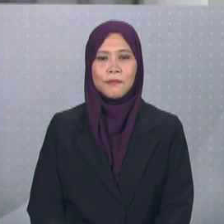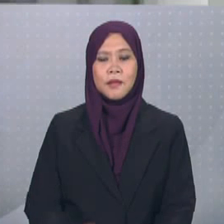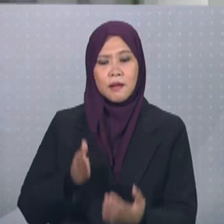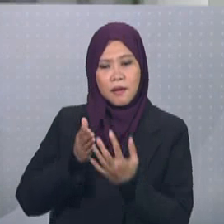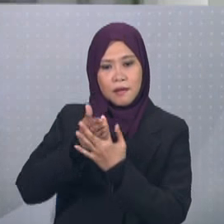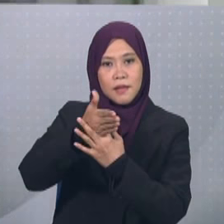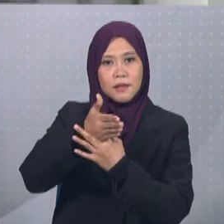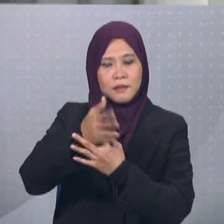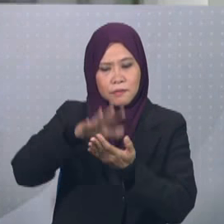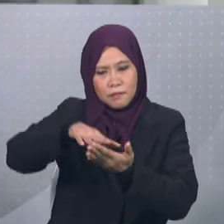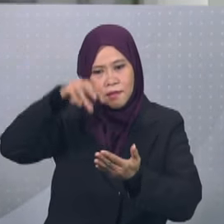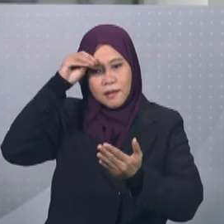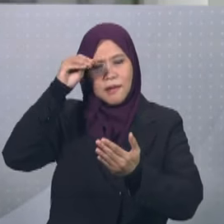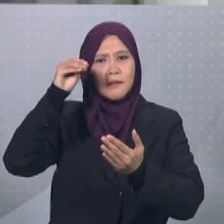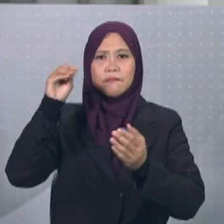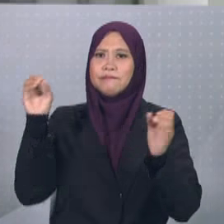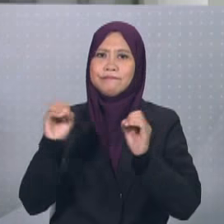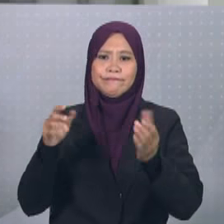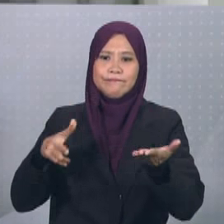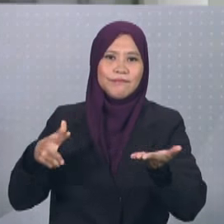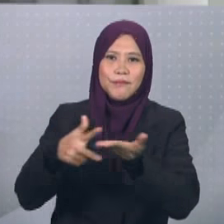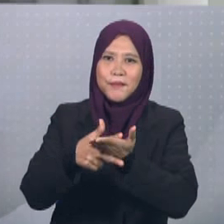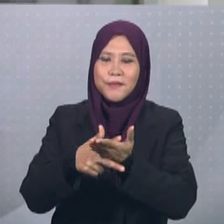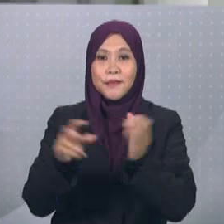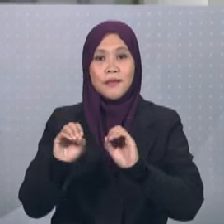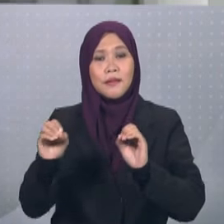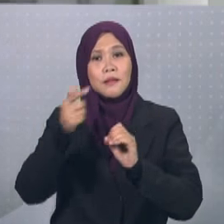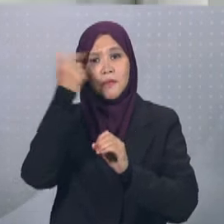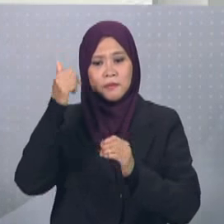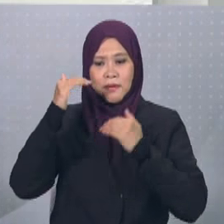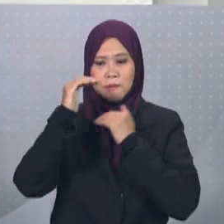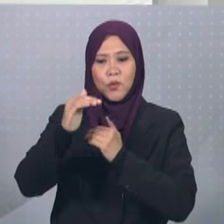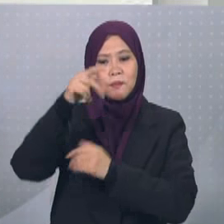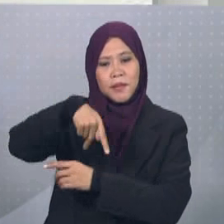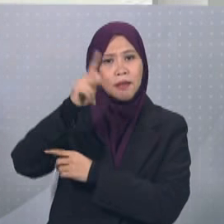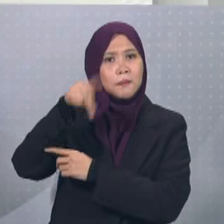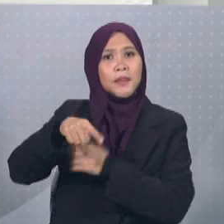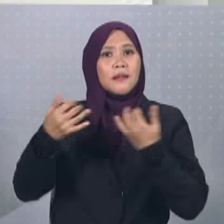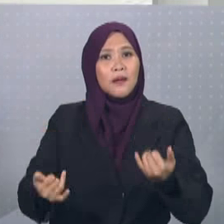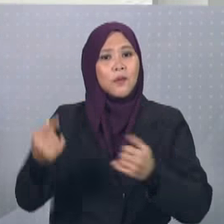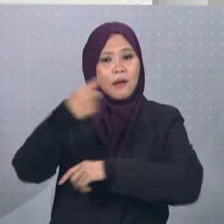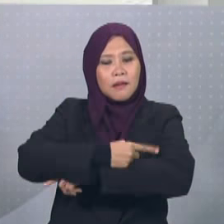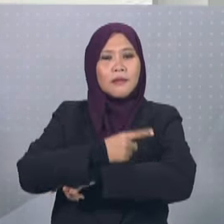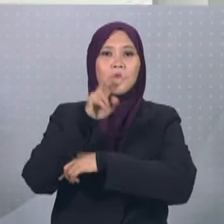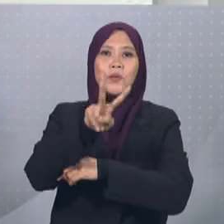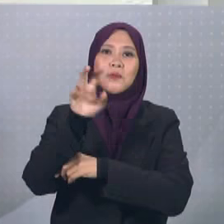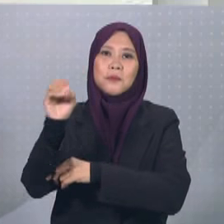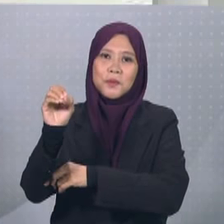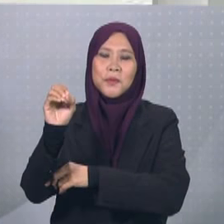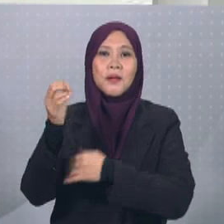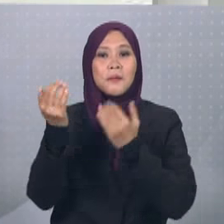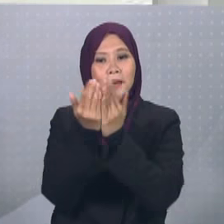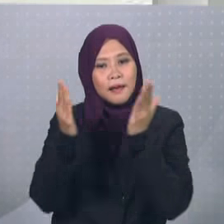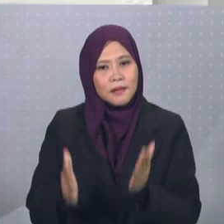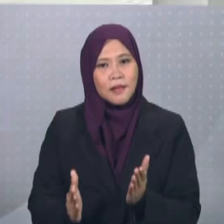Akses kepada pembelajaran tidak terjejas meski rakyat terpaksa melalui tempoh PKP yang sudah memasuki hari ke-20. Baik kepada